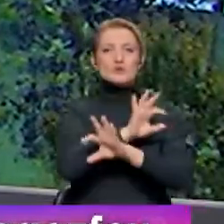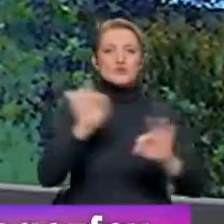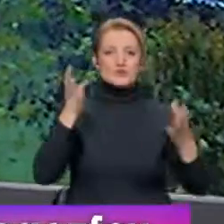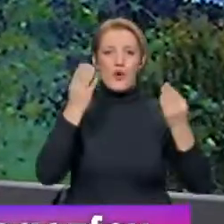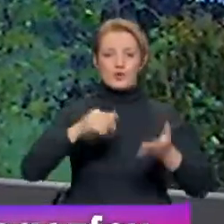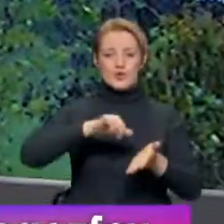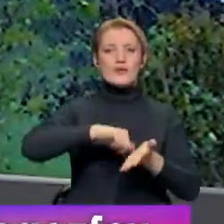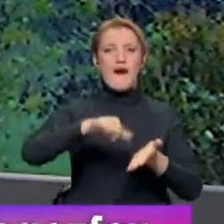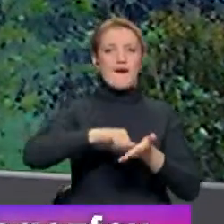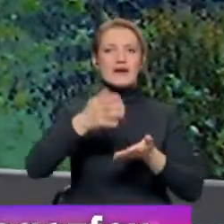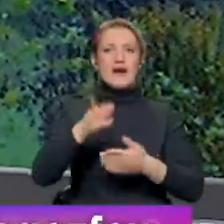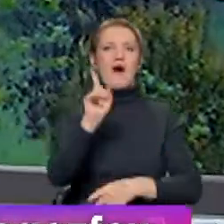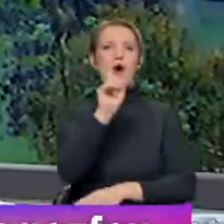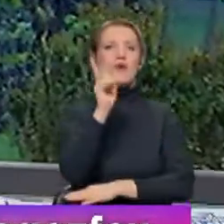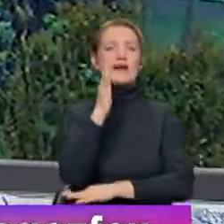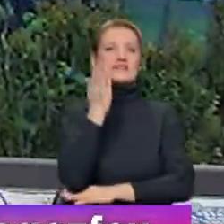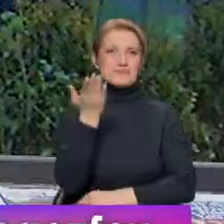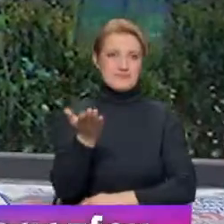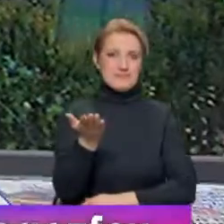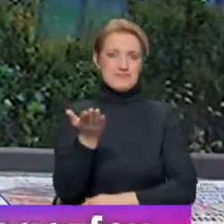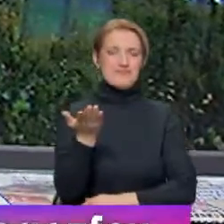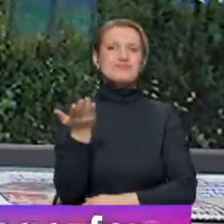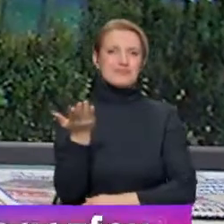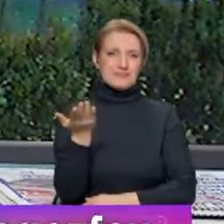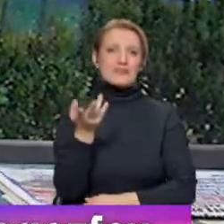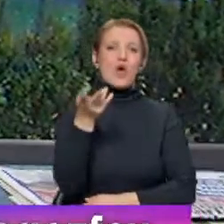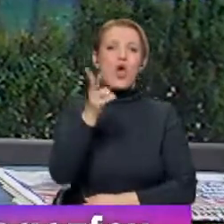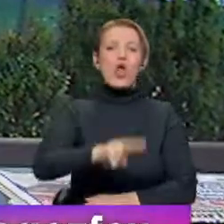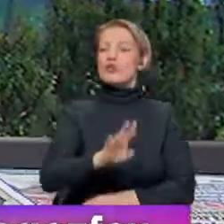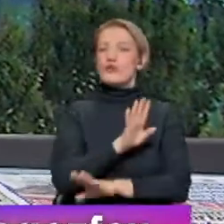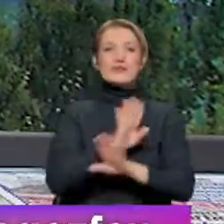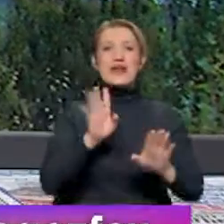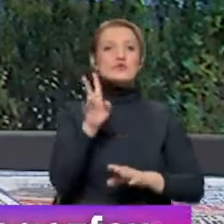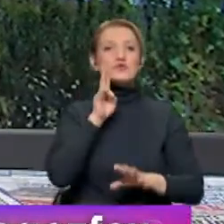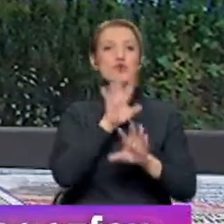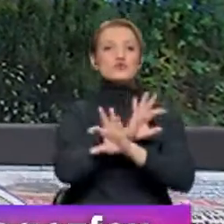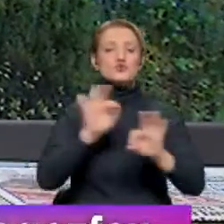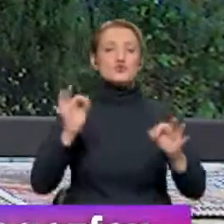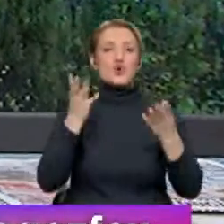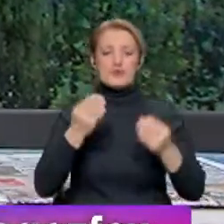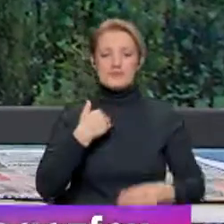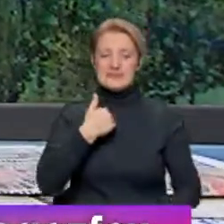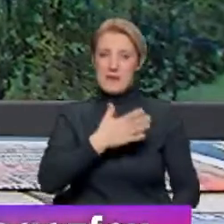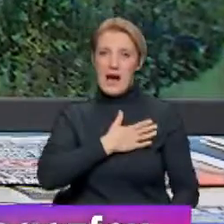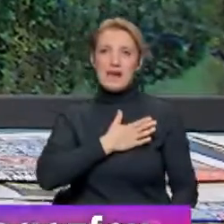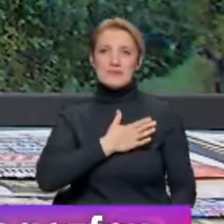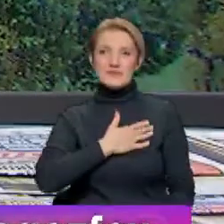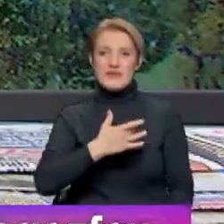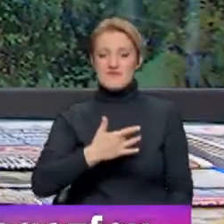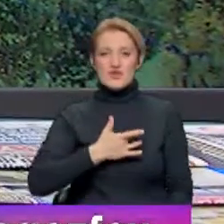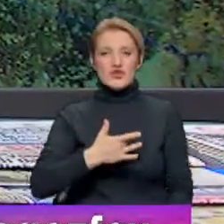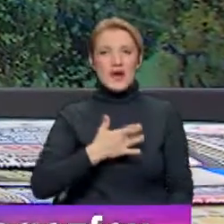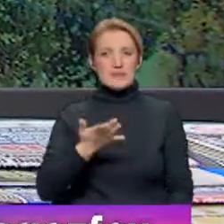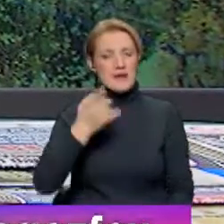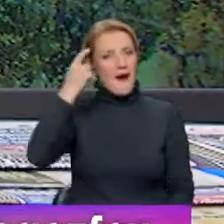olduğu tarihtir. 10 Kasım yani öldüğü değil, sonsuz olduğu ve bizim kalbimizde,